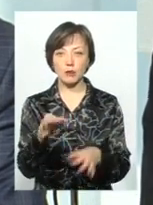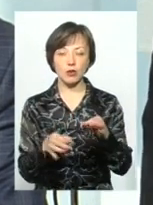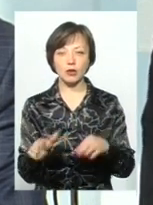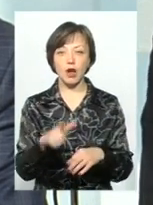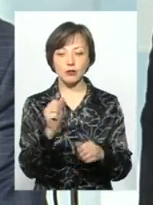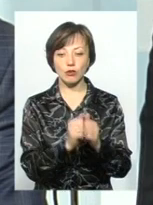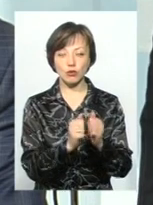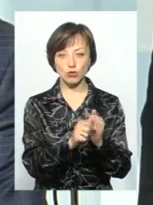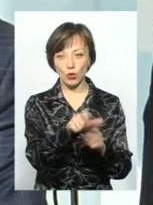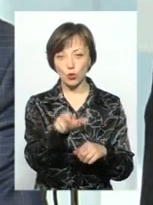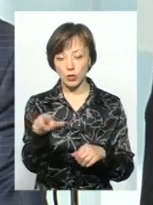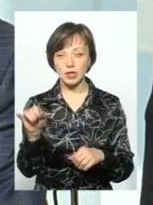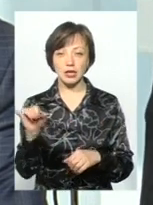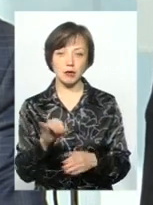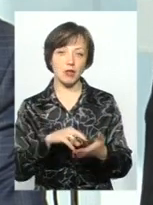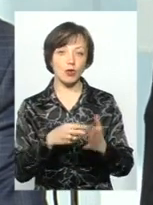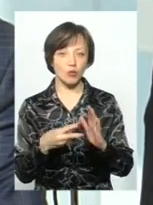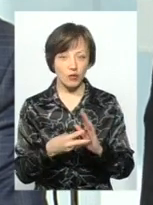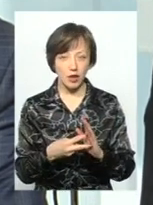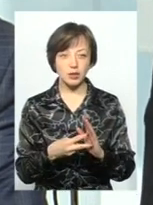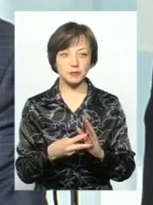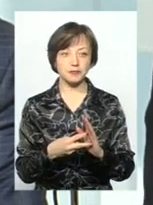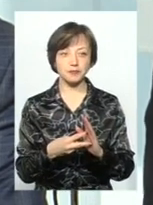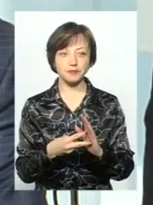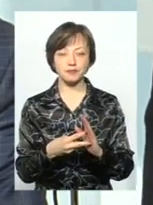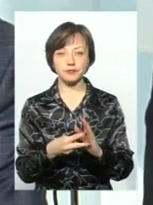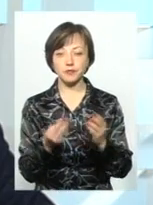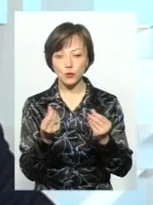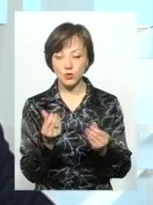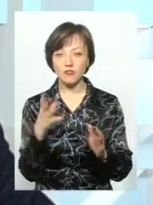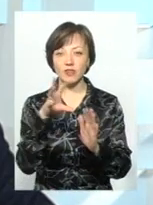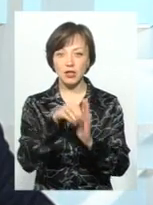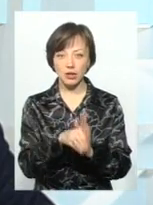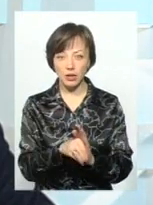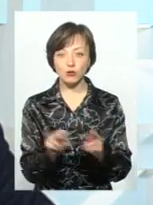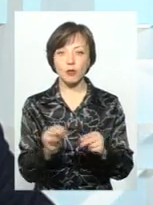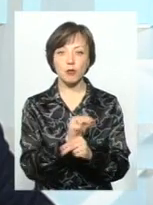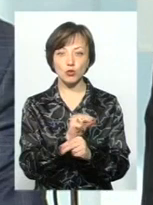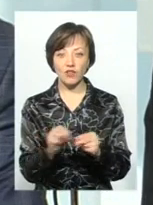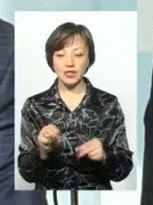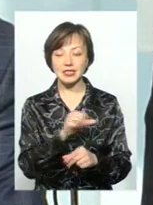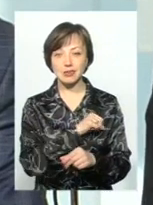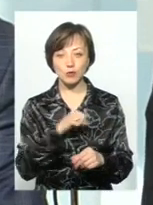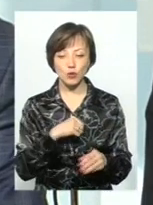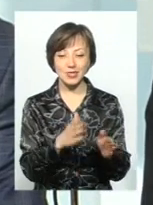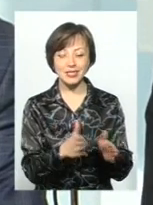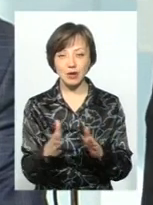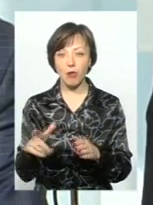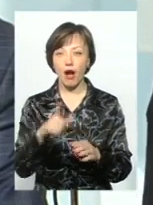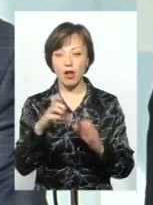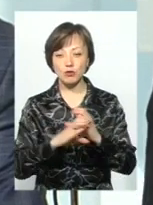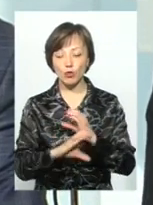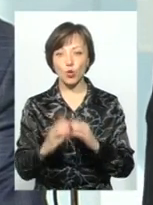газу до кожного споживача і планувати складати відповідні інвестиції для того, щоб ремонтувати саму систему. А тому що газопроводи